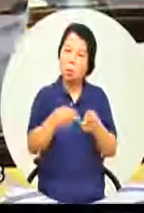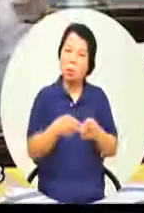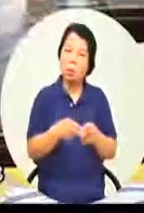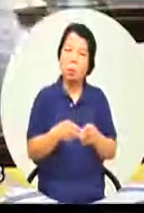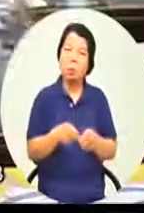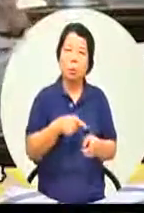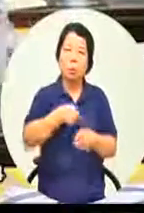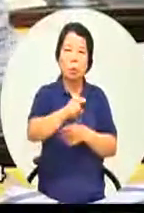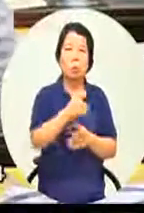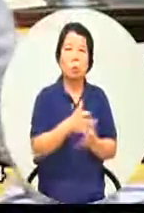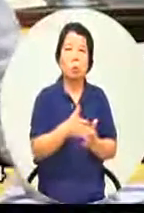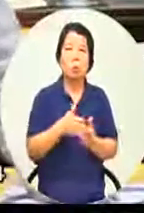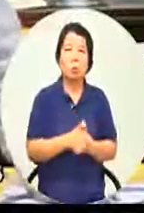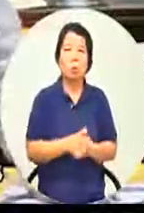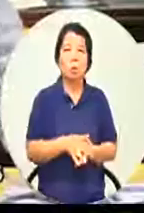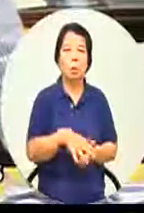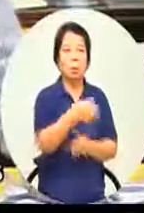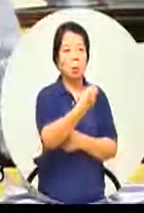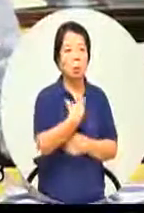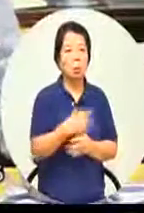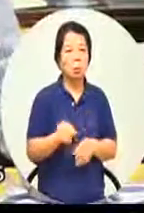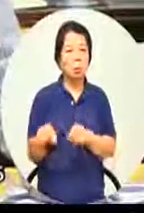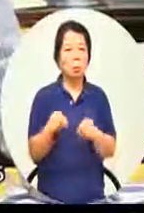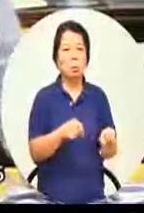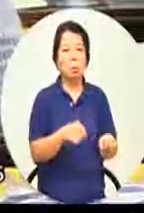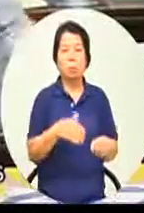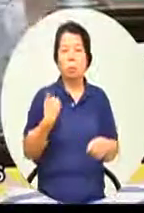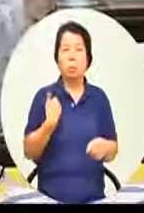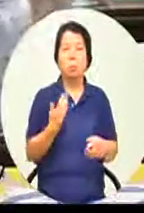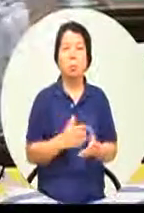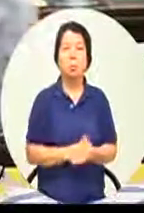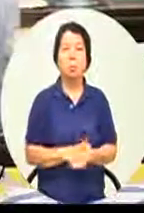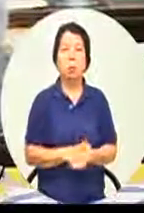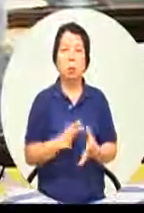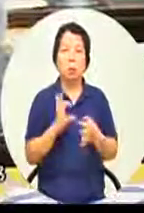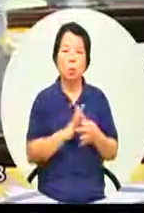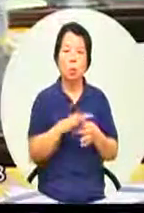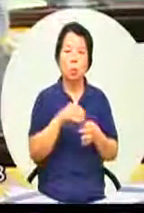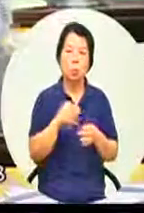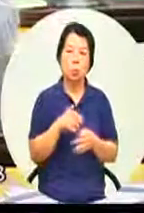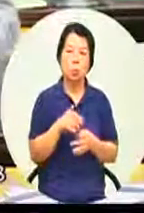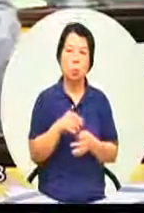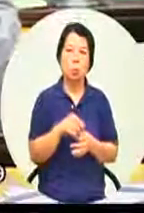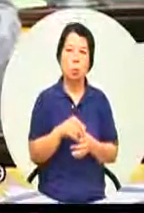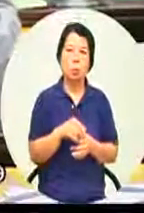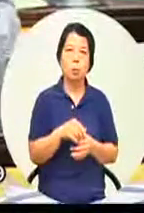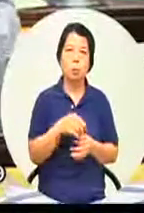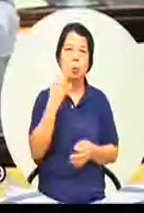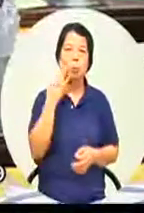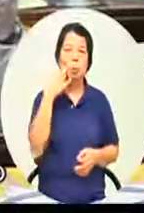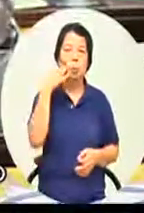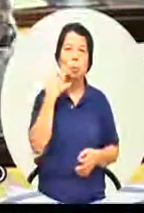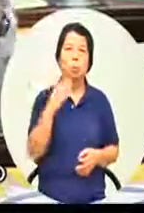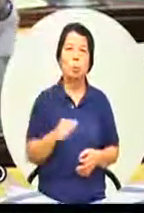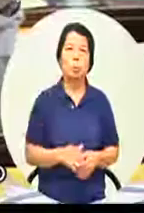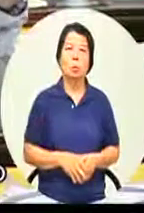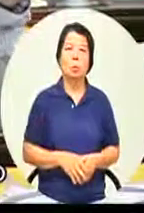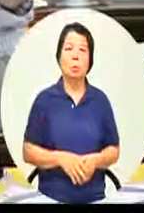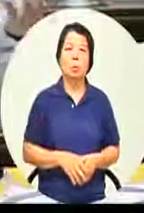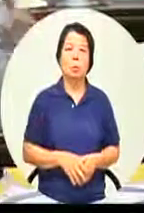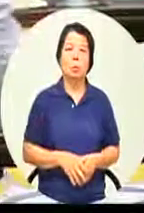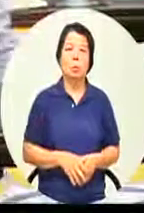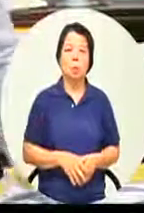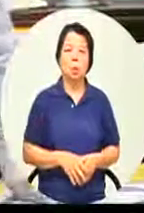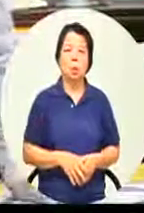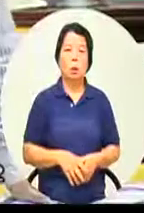一个他还没有告诉我们他到底要延到什么时候的时程？那有关这个部分，如果说我知道，像以